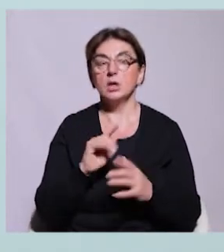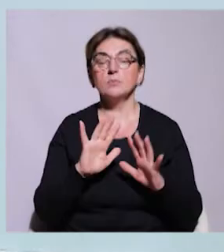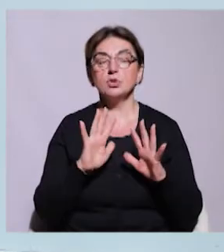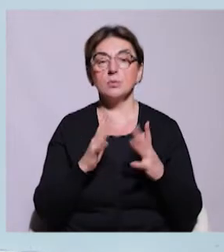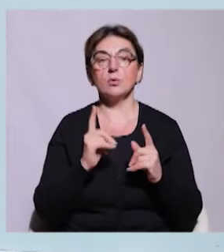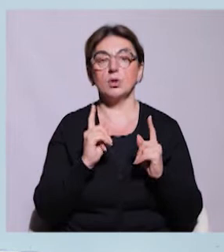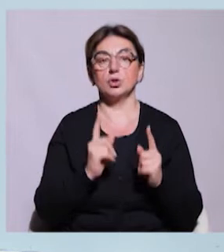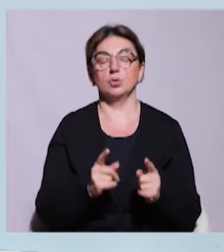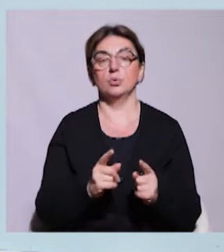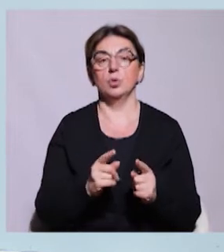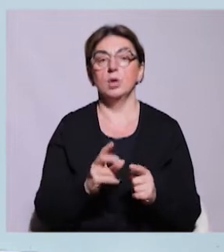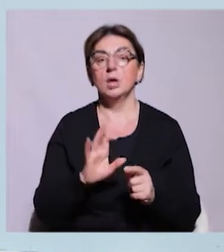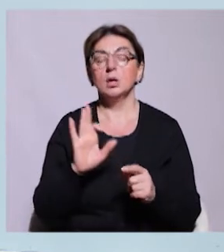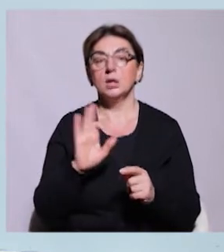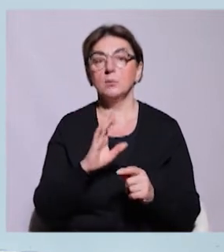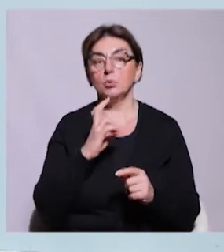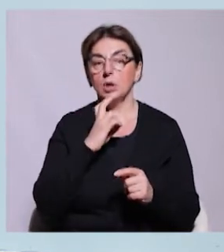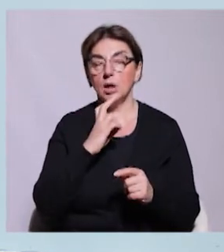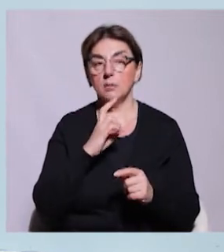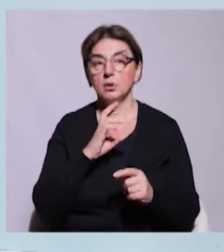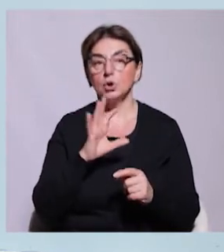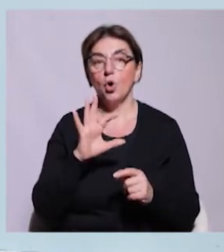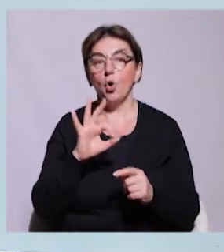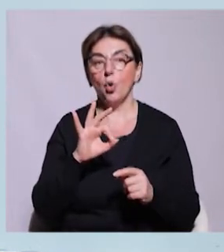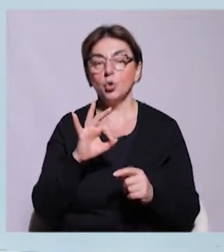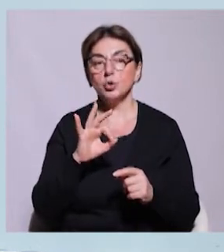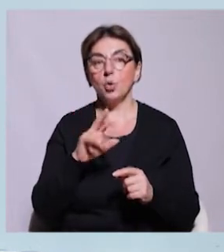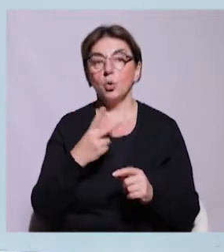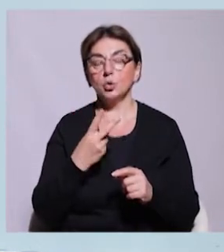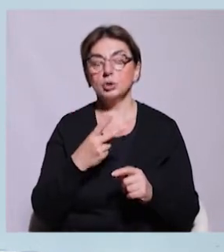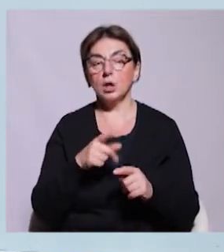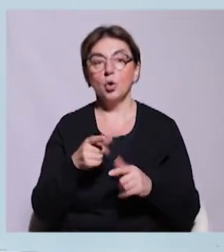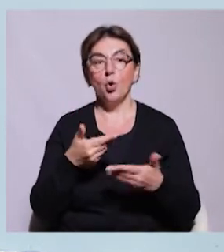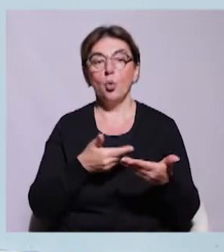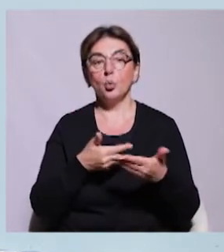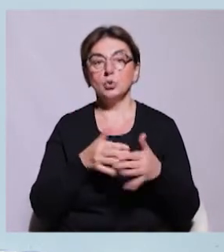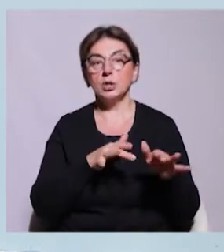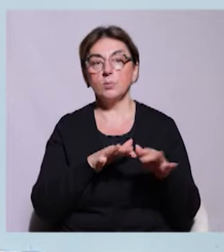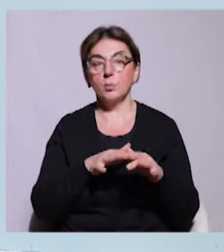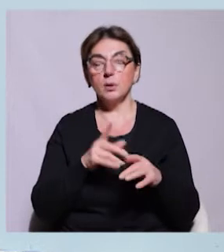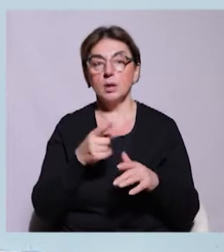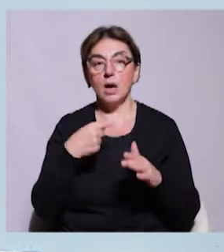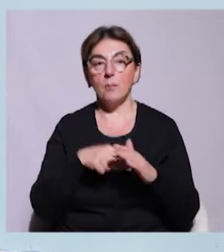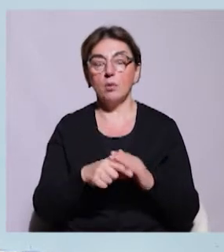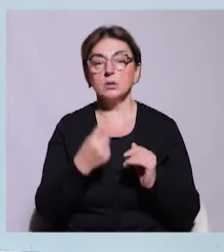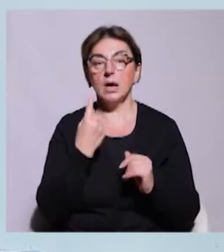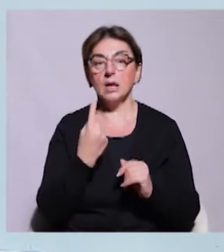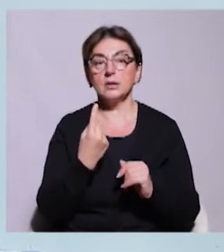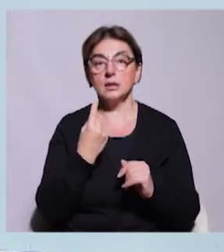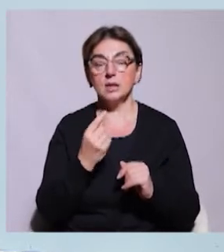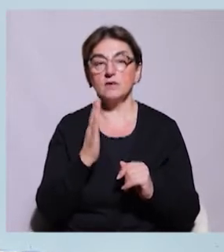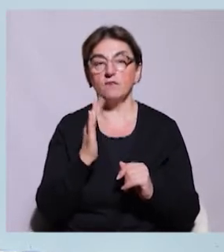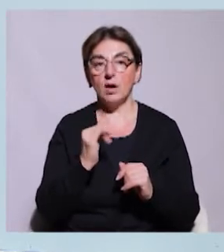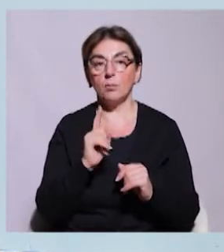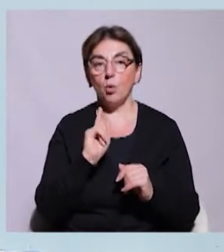თუმცა იმ შემთხვევაში, თუ ელემენტი ჟანგბადთან ურთიერთქმედების დროს ავლენს მხოლოდ ერთადერთ ვალენტობას, ანუ